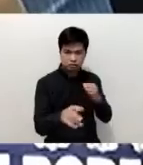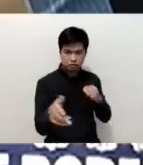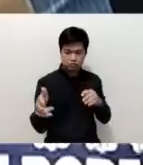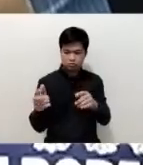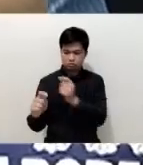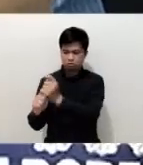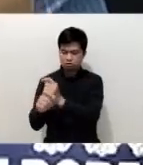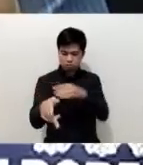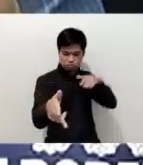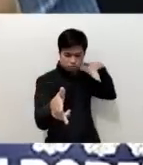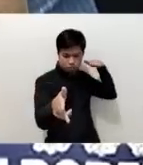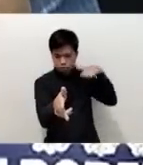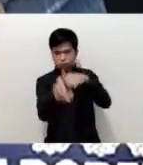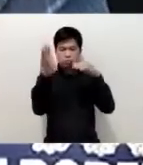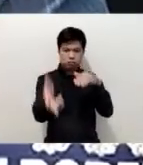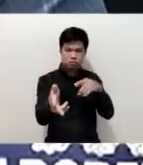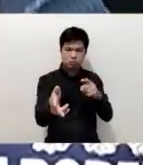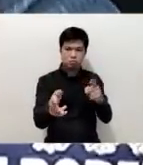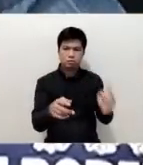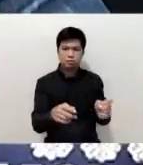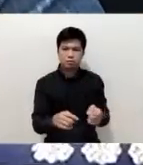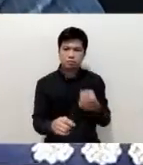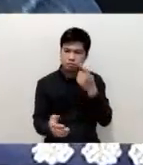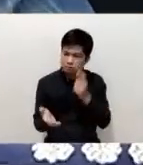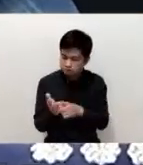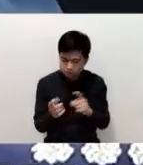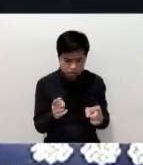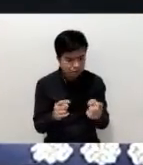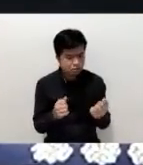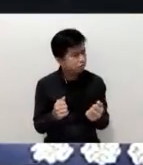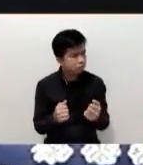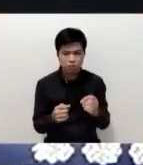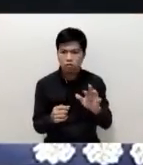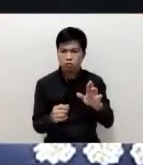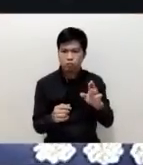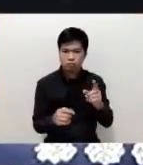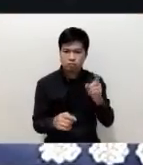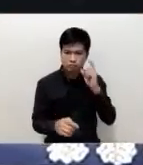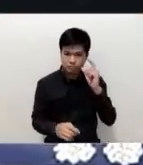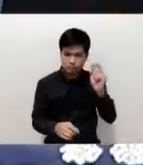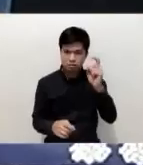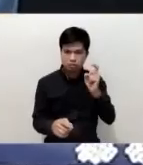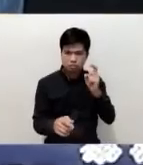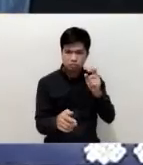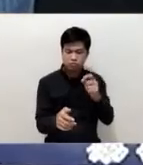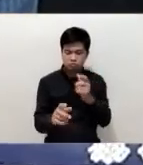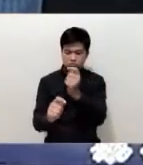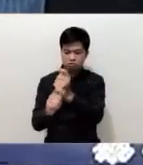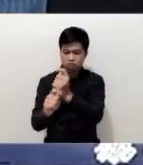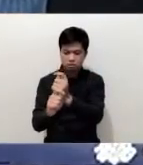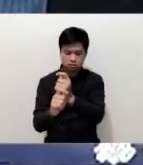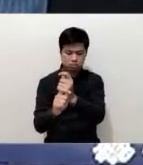o mabilis siguro, ito ang piniinimbestigahan pa, binangga yung truck. Pagbangga ng truck,